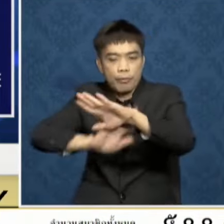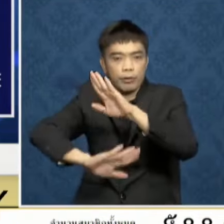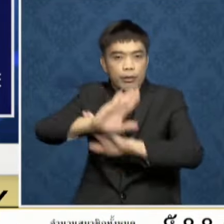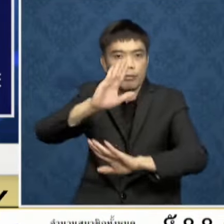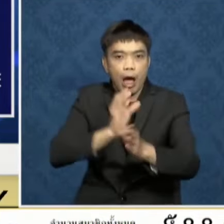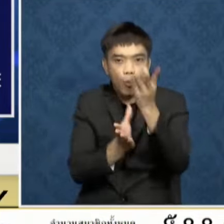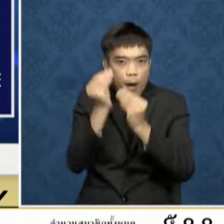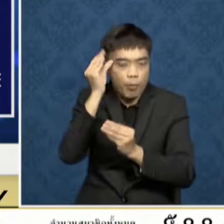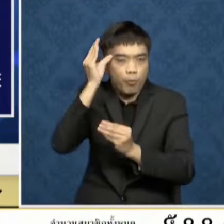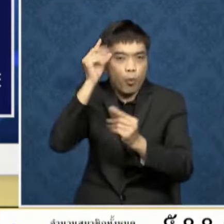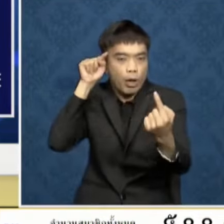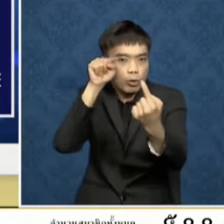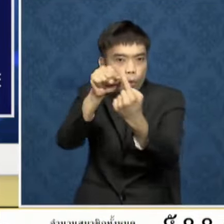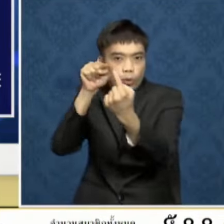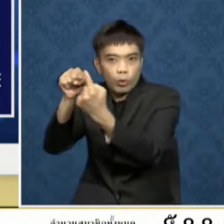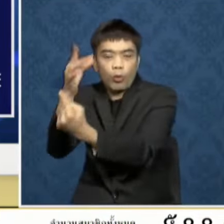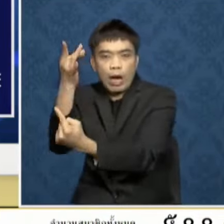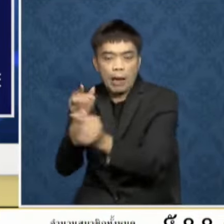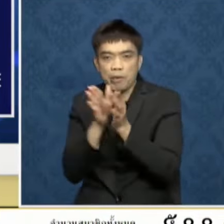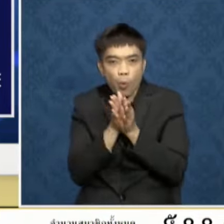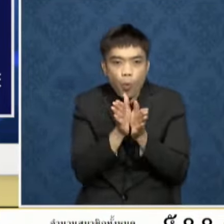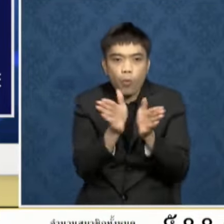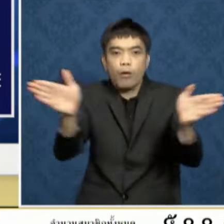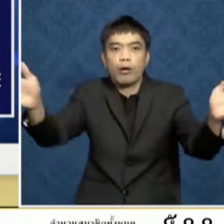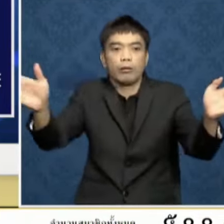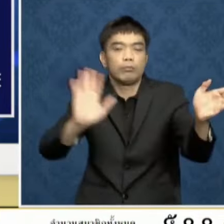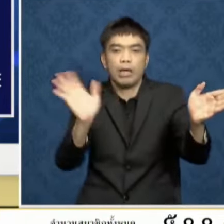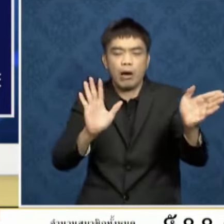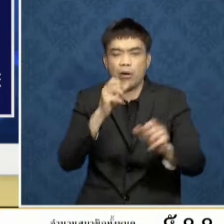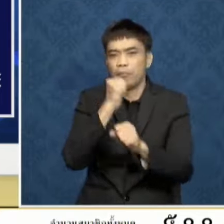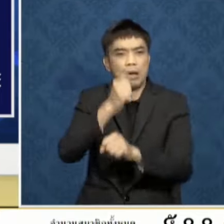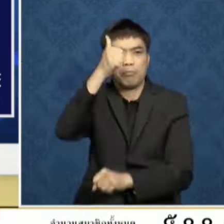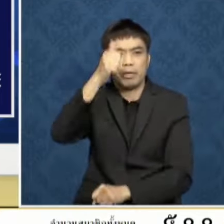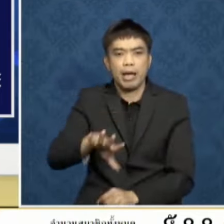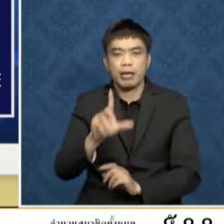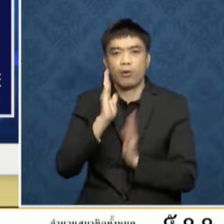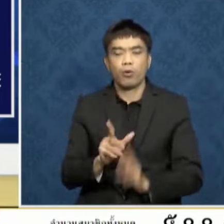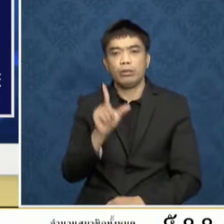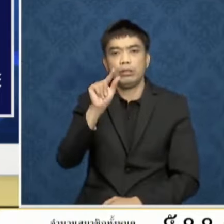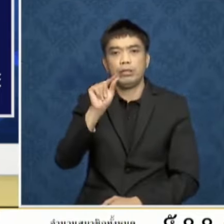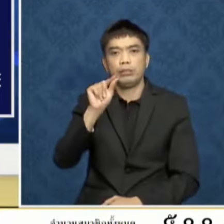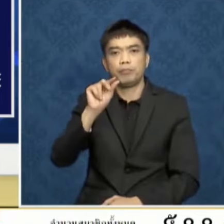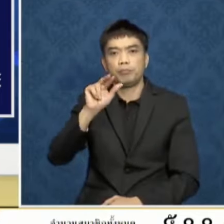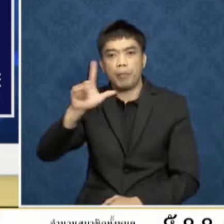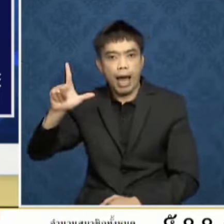กว้างๆและหวานกว้างๆแบบนี้ไม่งั้นมันไม่สามารถทำได้หรอกค่ะ 20ล้านคนน่ะ